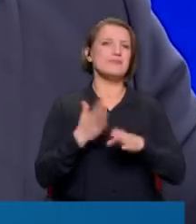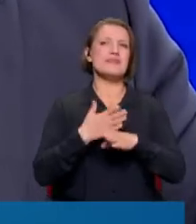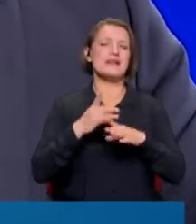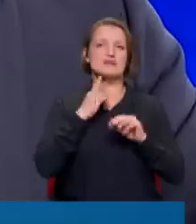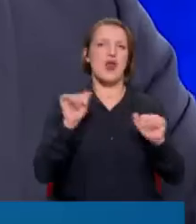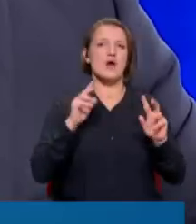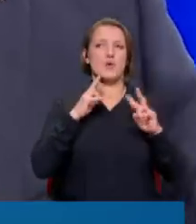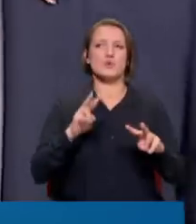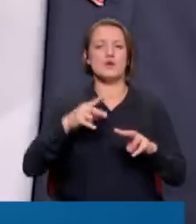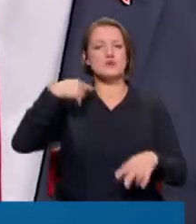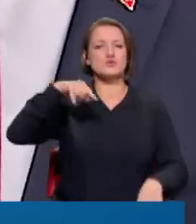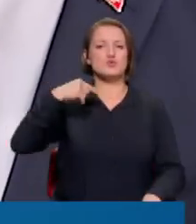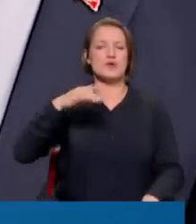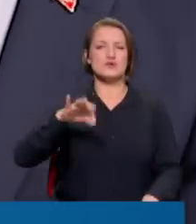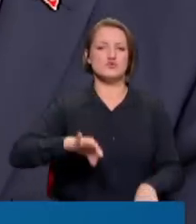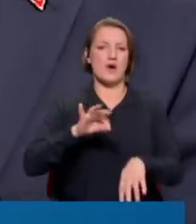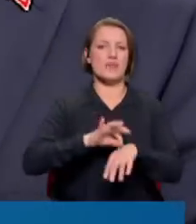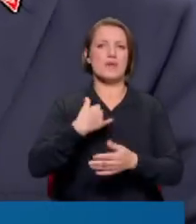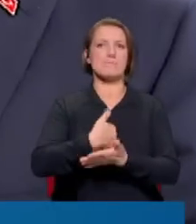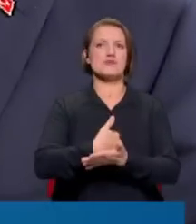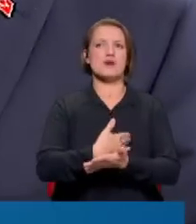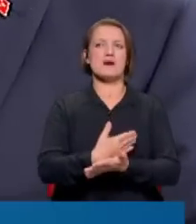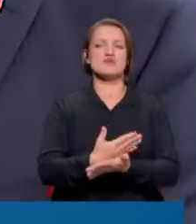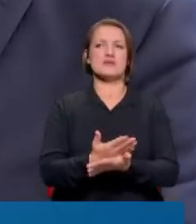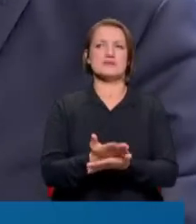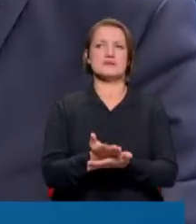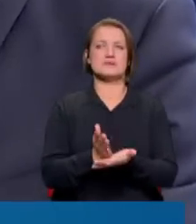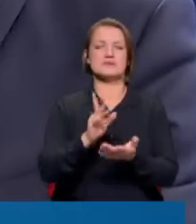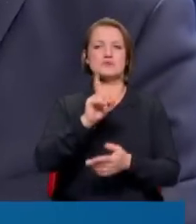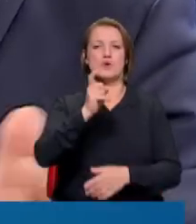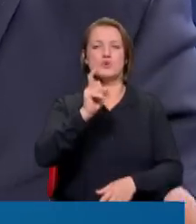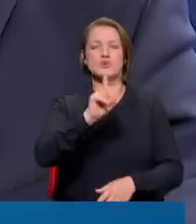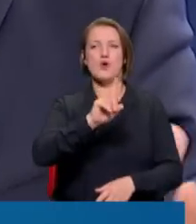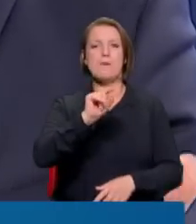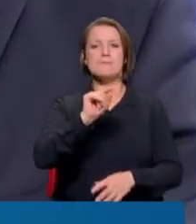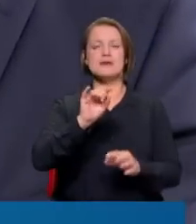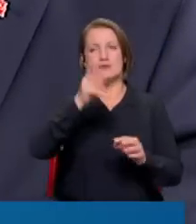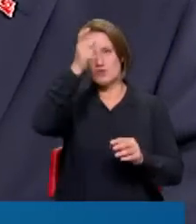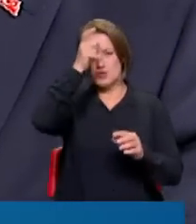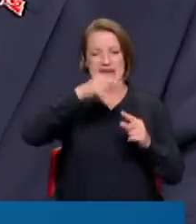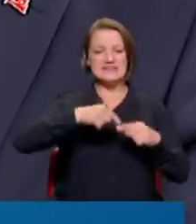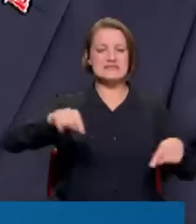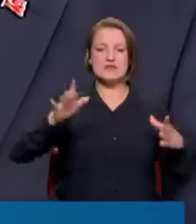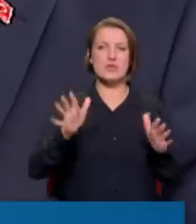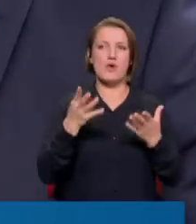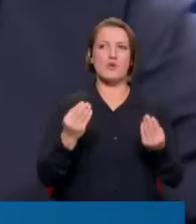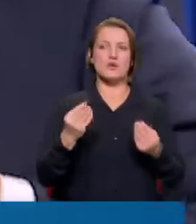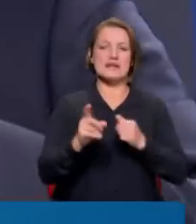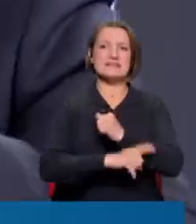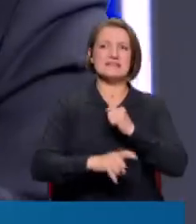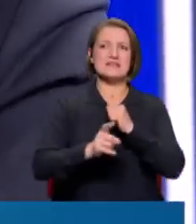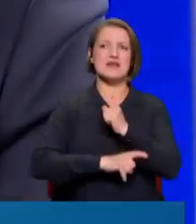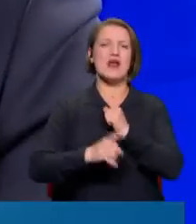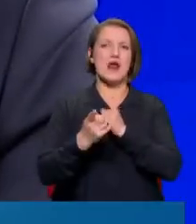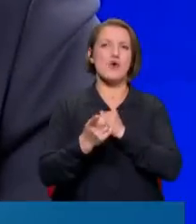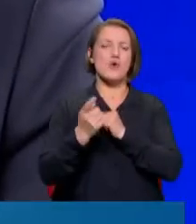etkileniriz Suriye zaten şu anda parçalanmış etkilendik 911 kilometrelik suriye-türkiye sınırı ne oldu terör üreten bir